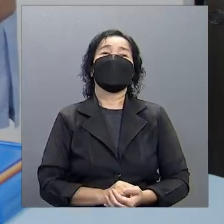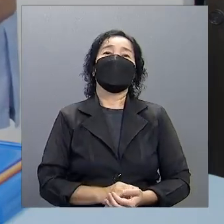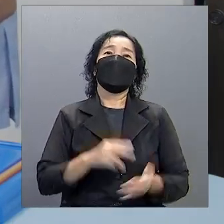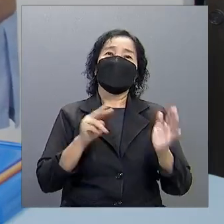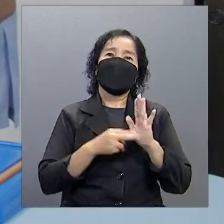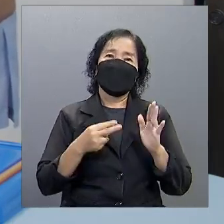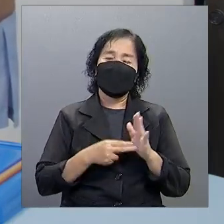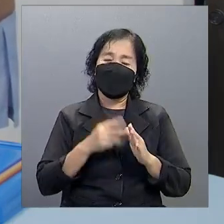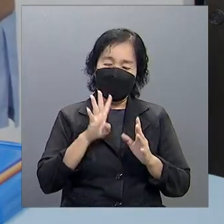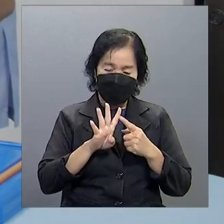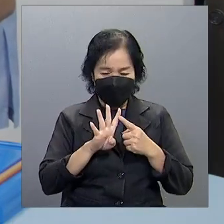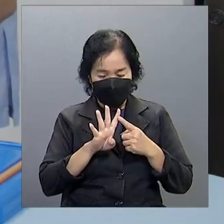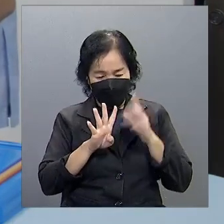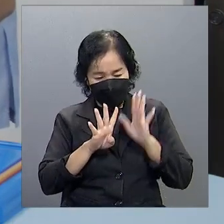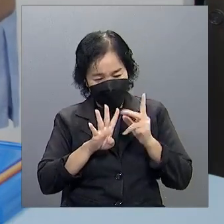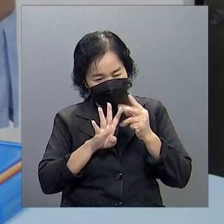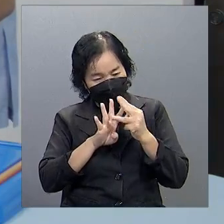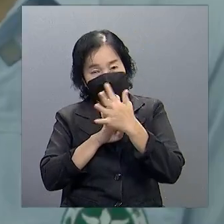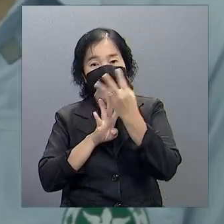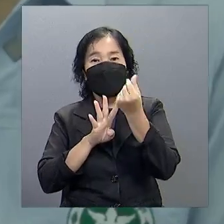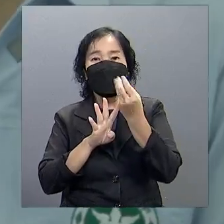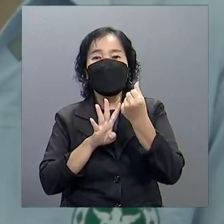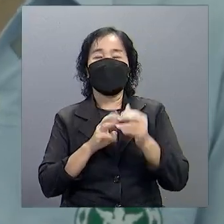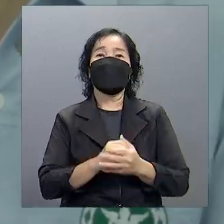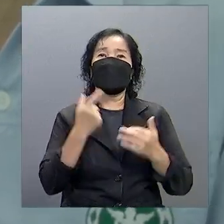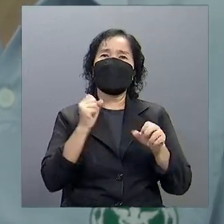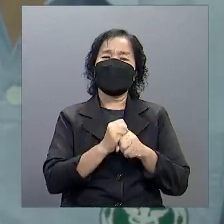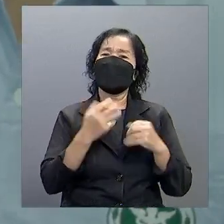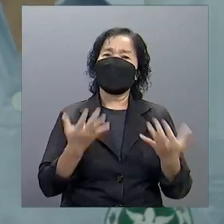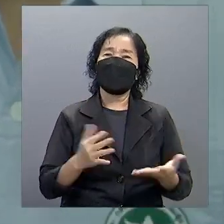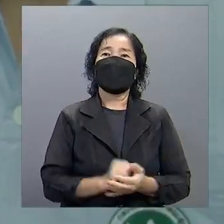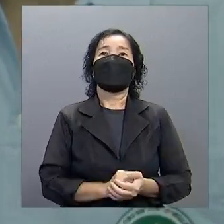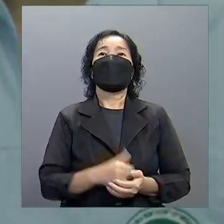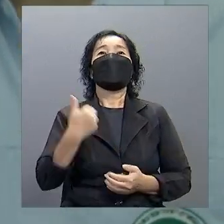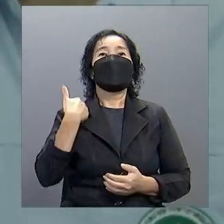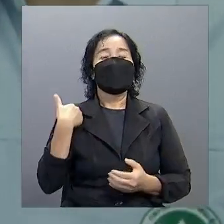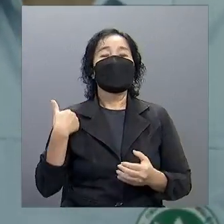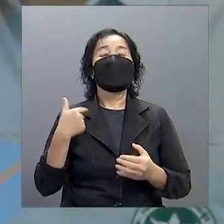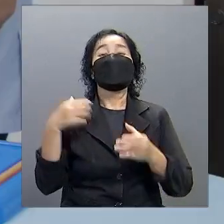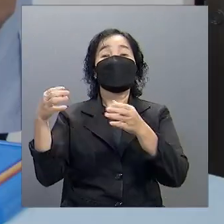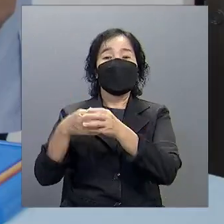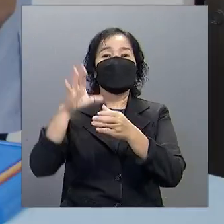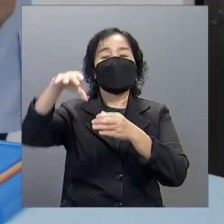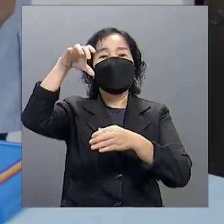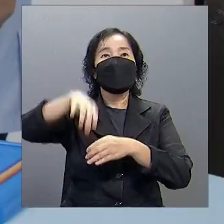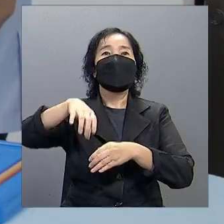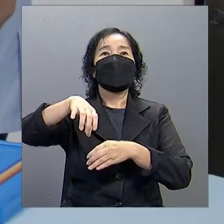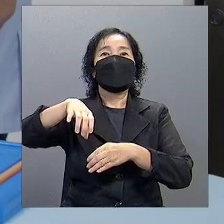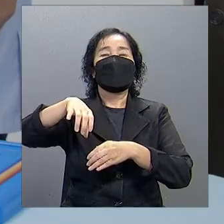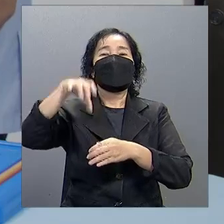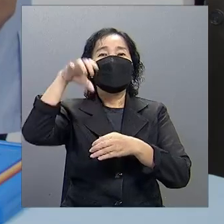ร้อยเงี้ยหรือมันไปมากกว่านั้นเงี้ยพวกพี่ทำยังไงกัน เราก็จะมีทีมของสำนักงานสาธารณสุขอำเภอพันธมิตรของเรา